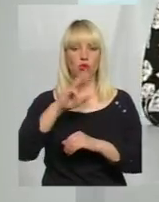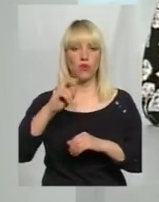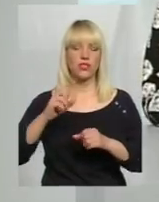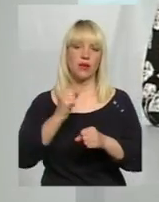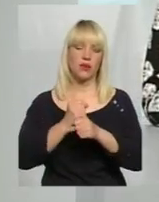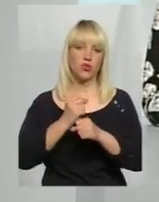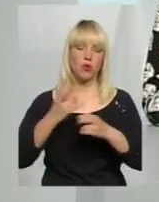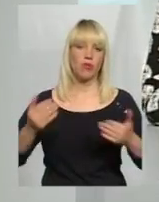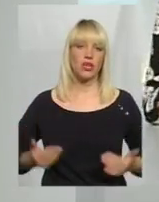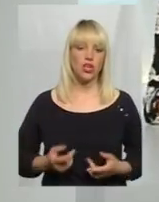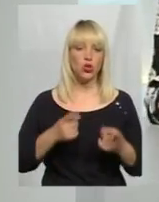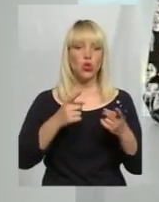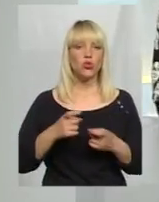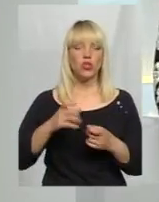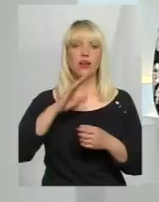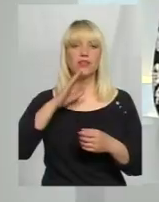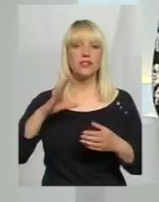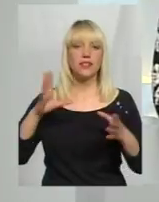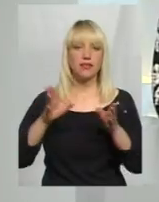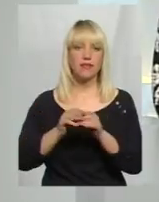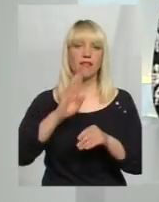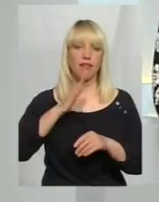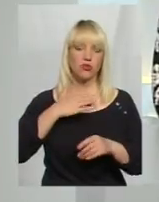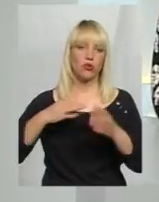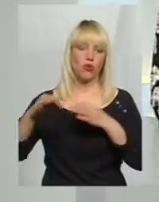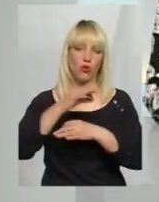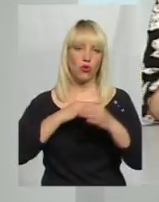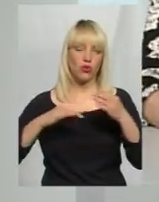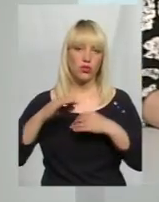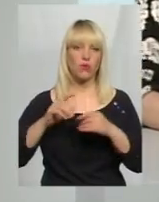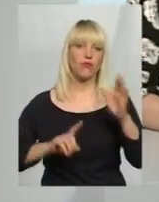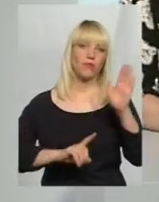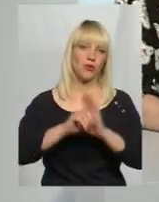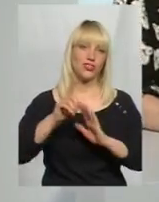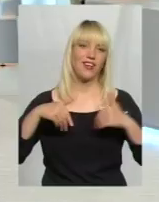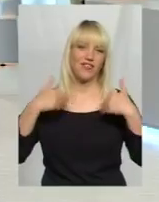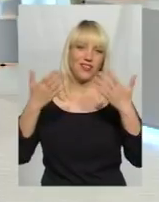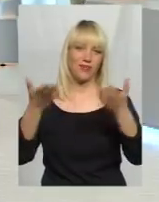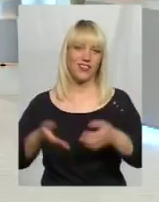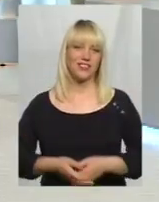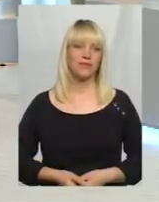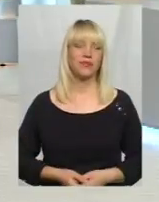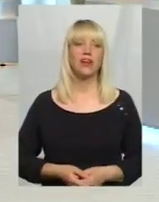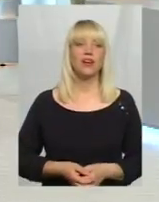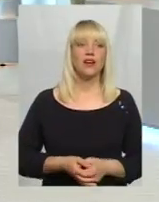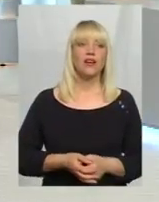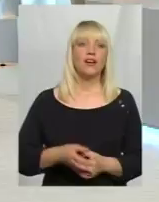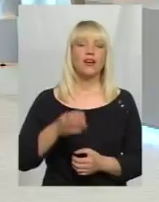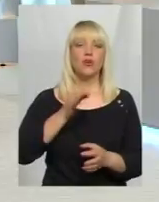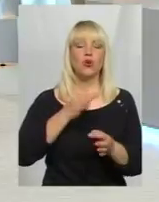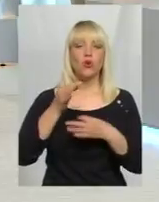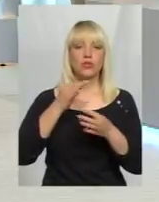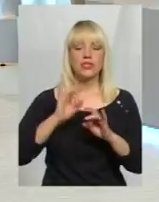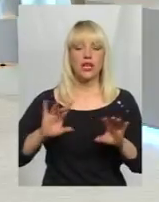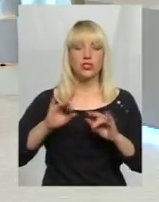наживо, долучайтесь до розмови або телефоном, або пишіть коментарі у Фейсбук. Починаємо. Пані Світлано, розкажіть, будь ласка, як